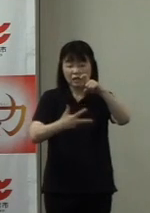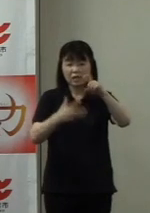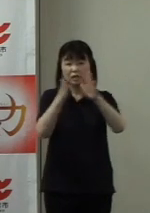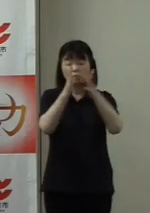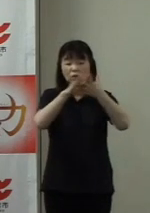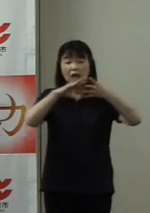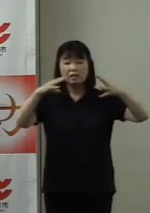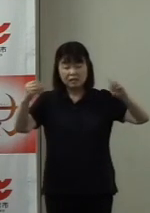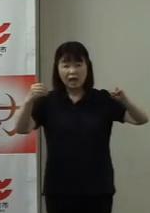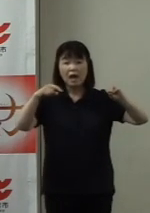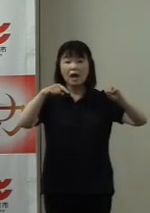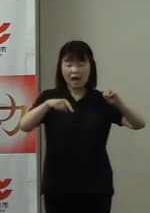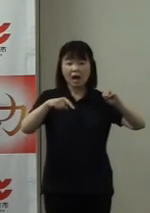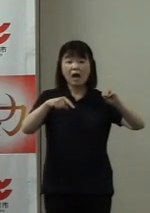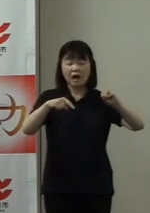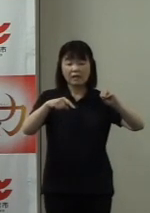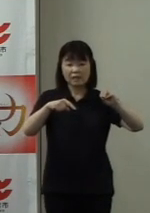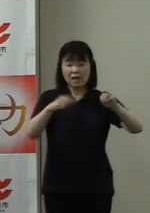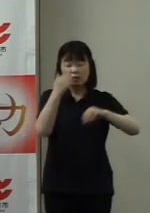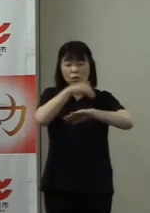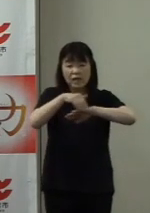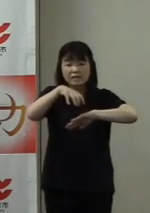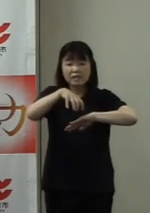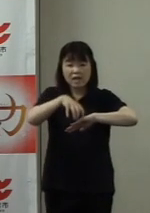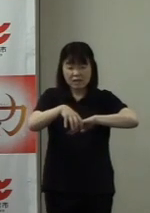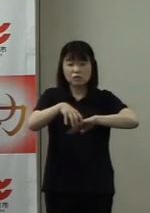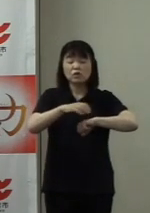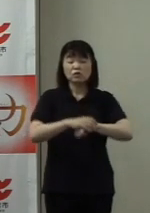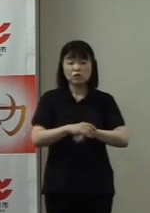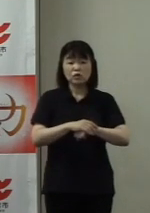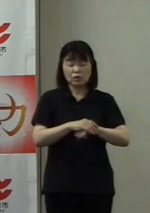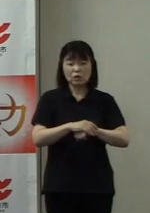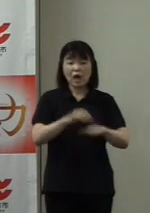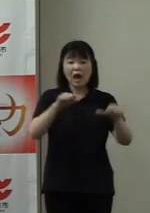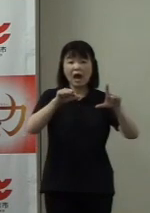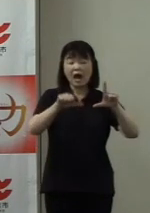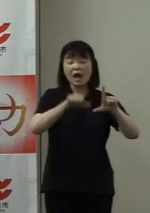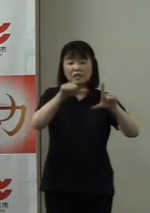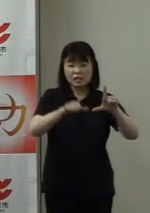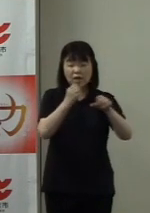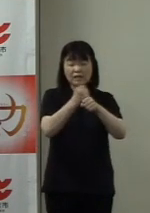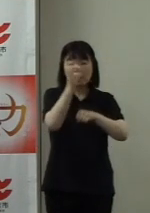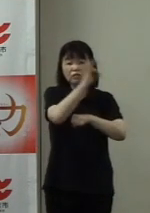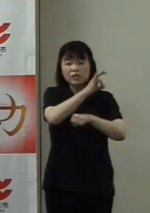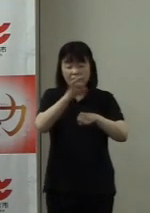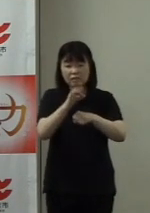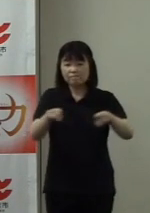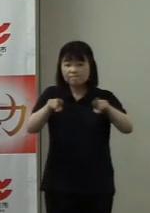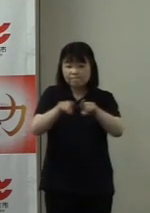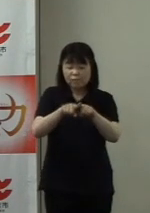殿で、予定しております、出雲を舞台としたアニメ作品とのタイアップイベントに関